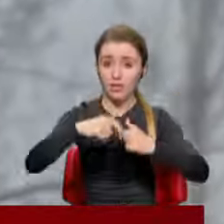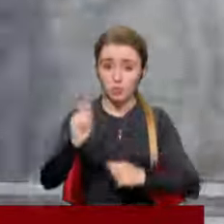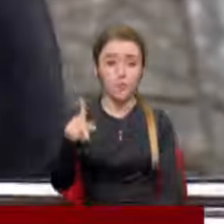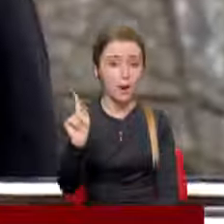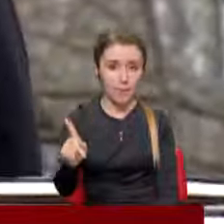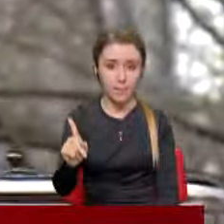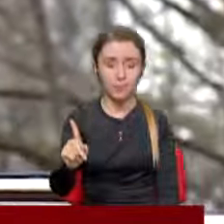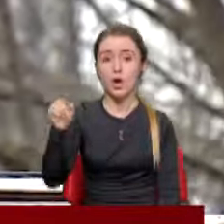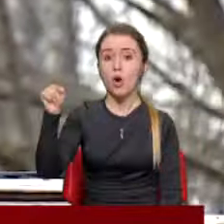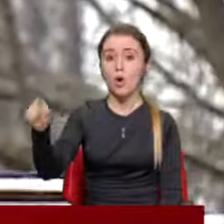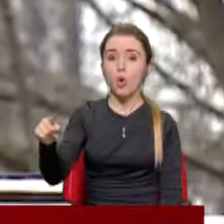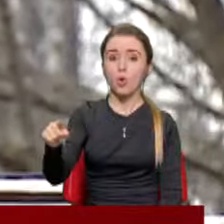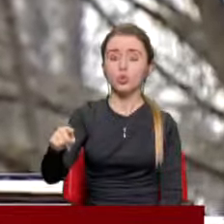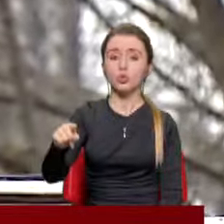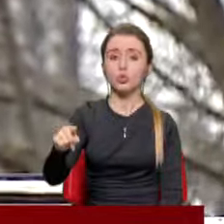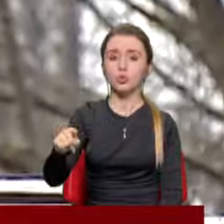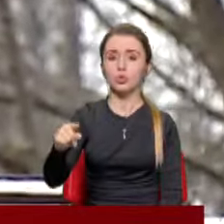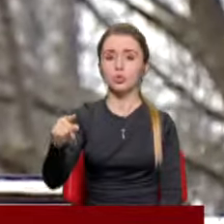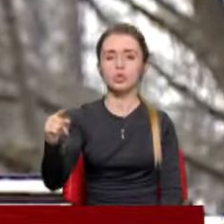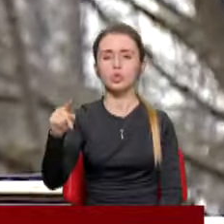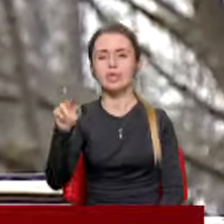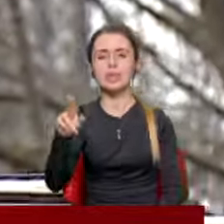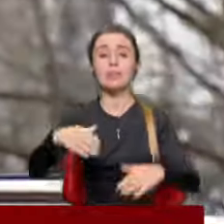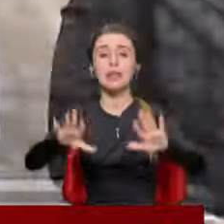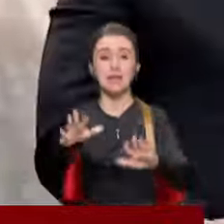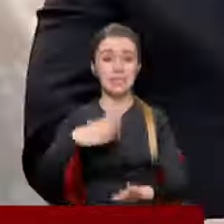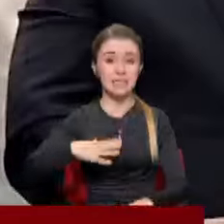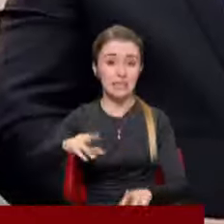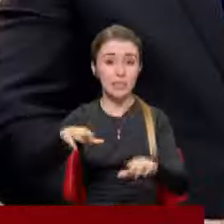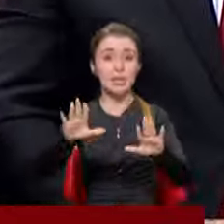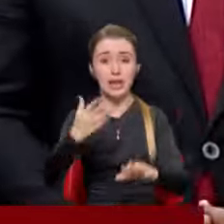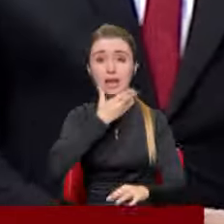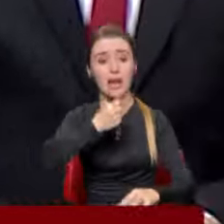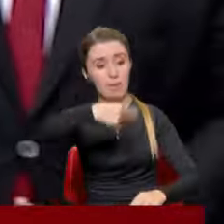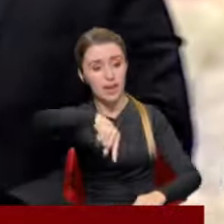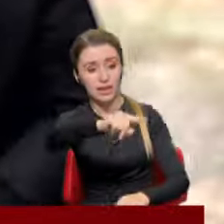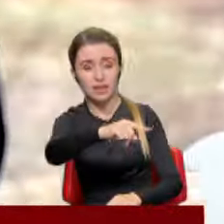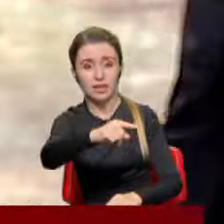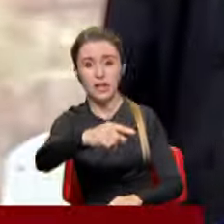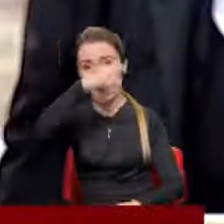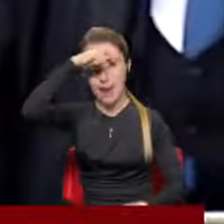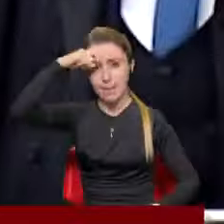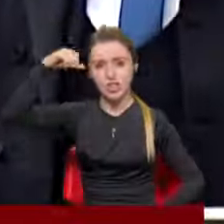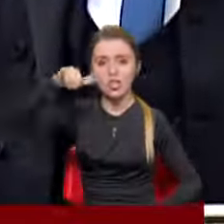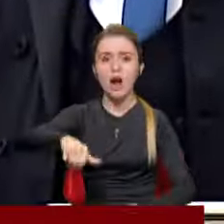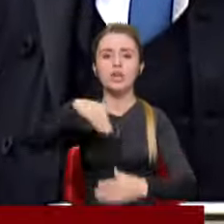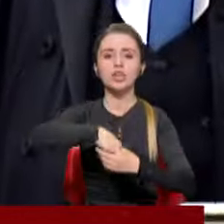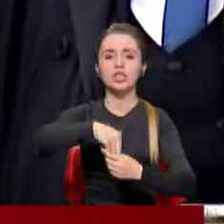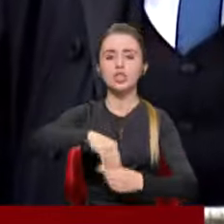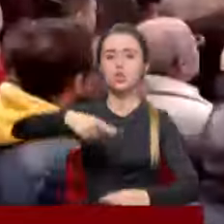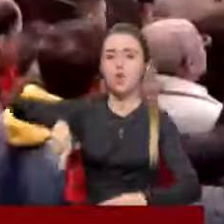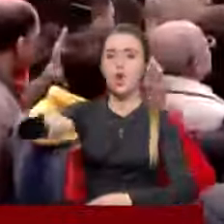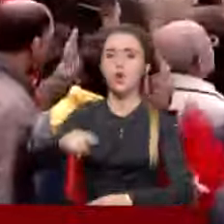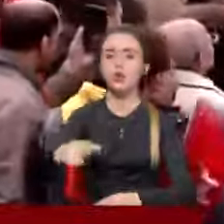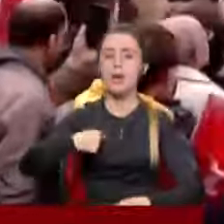ama onun belirlediği çatışma alanlarından değil, emeklinin, emekçinin hakkı için